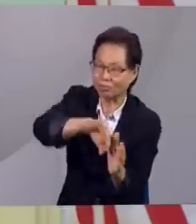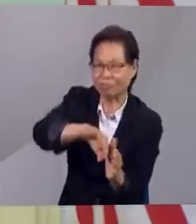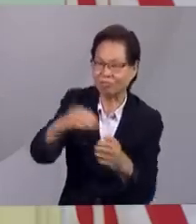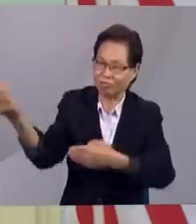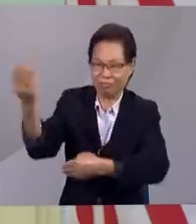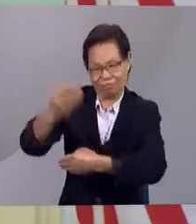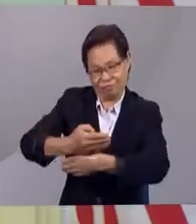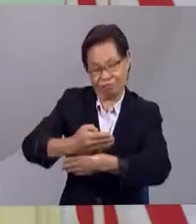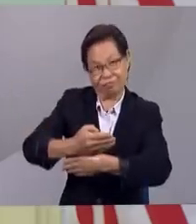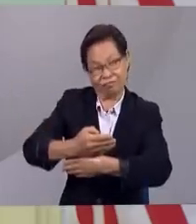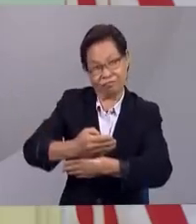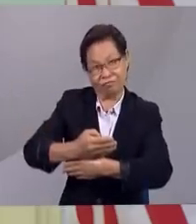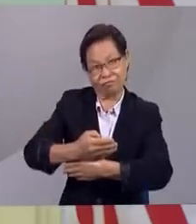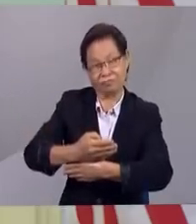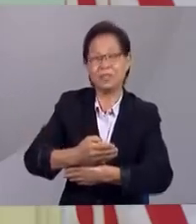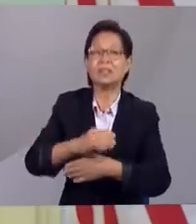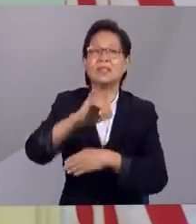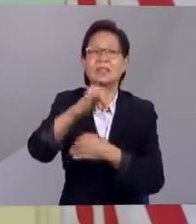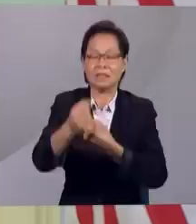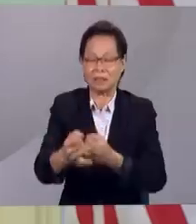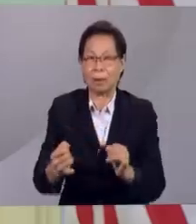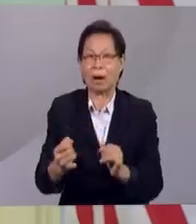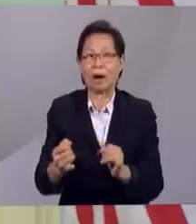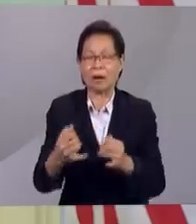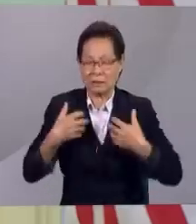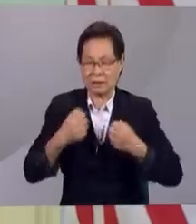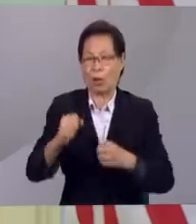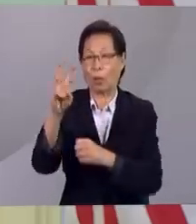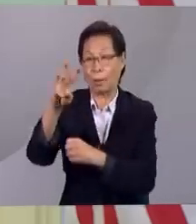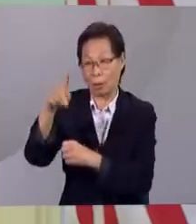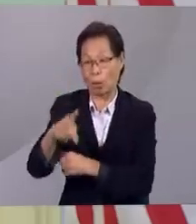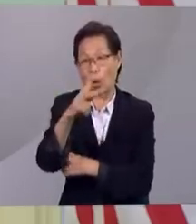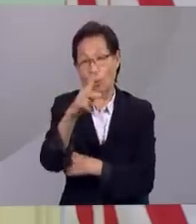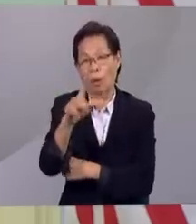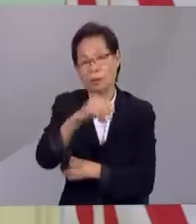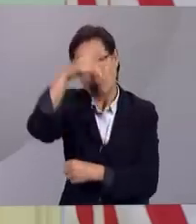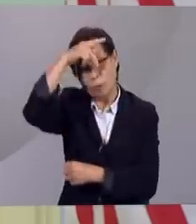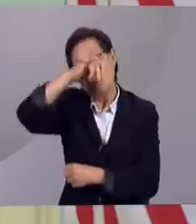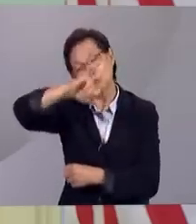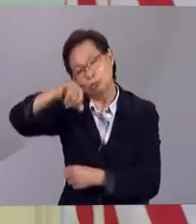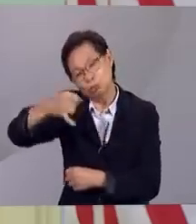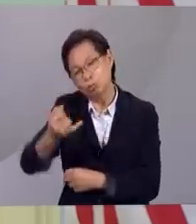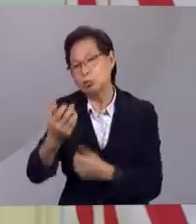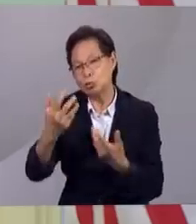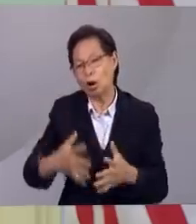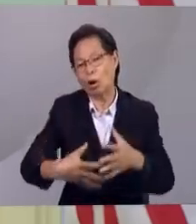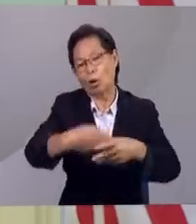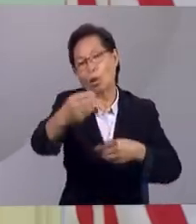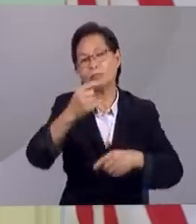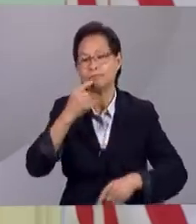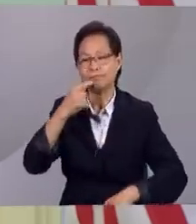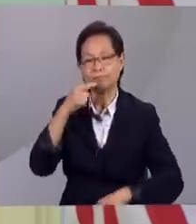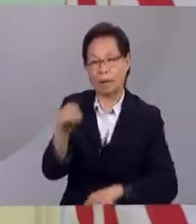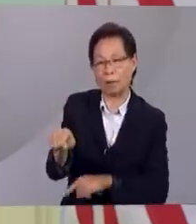Jabatan Kesihatan Wilayah Persekutuan Kuala Lumpur dan Putrajaya telah mengeluarkan